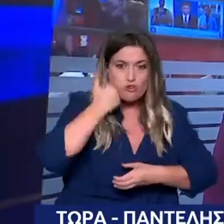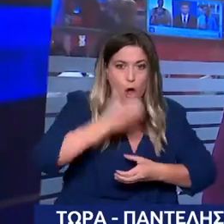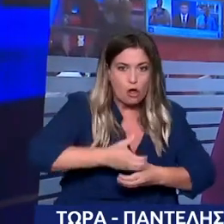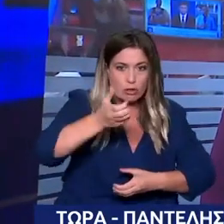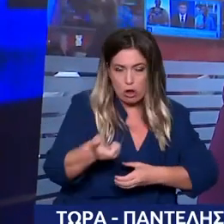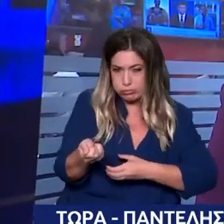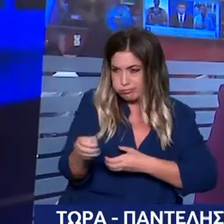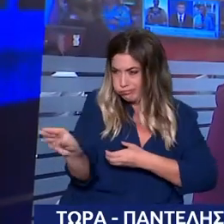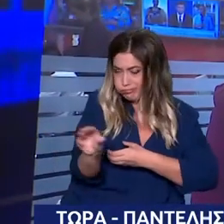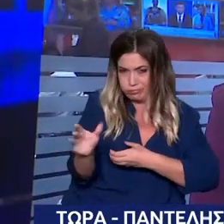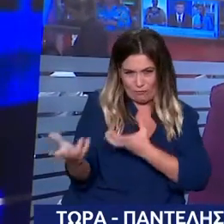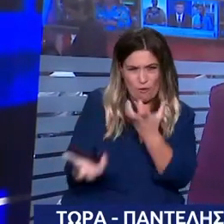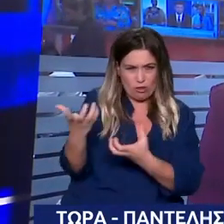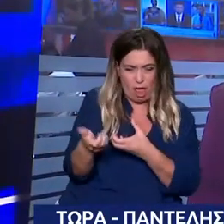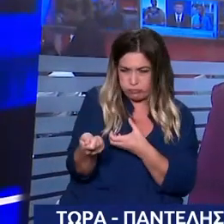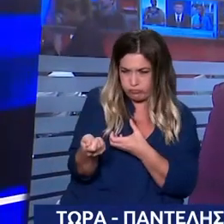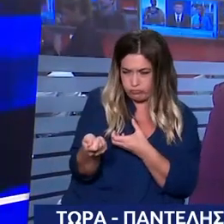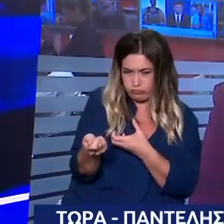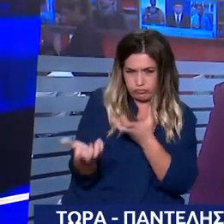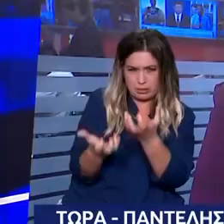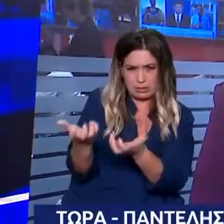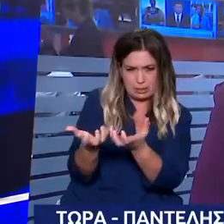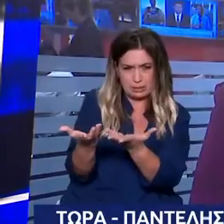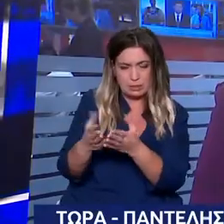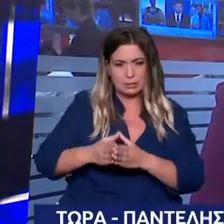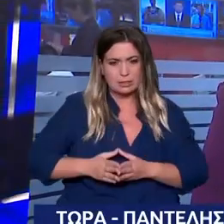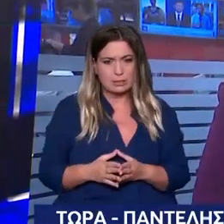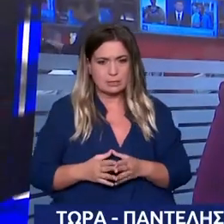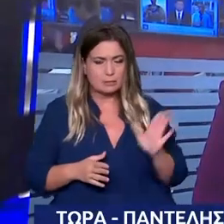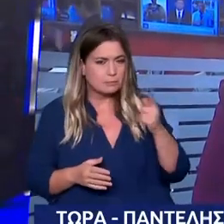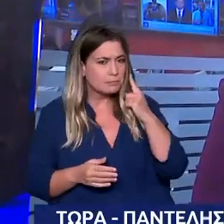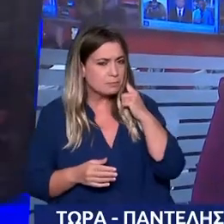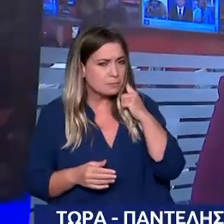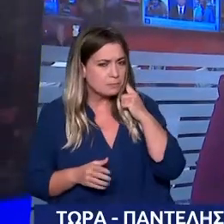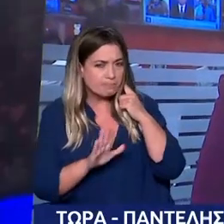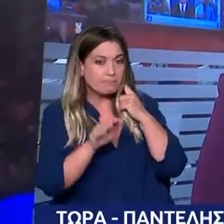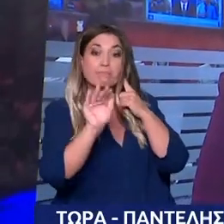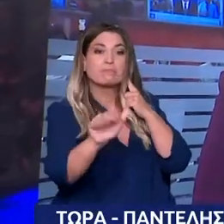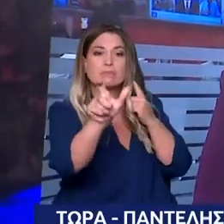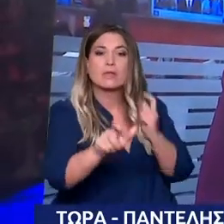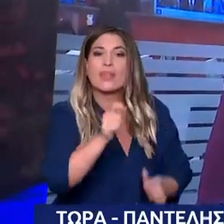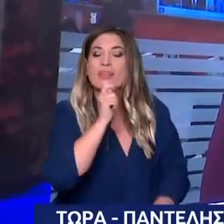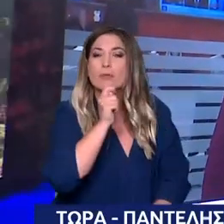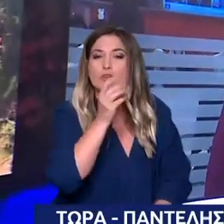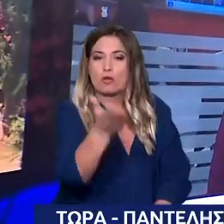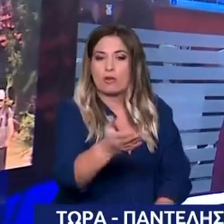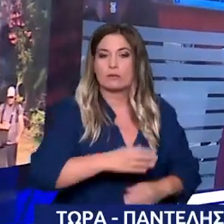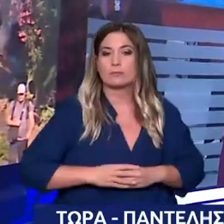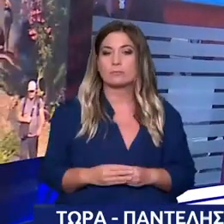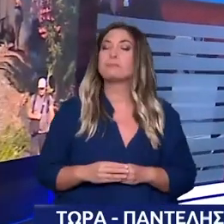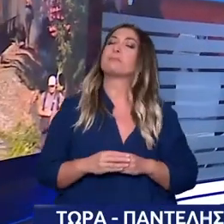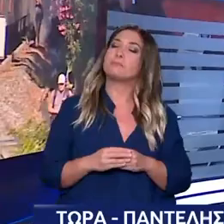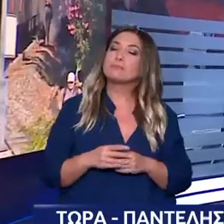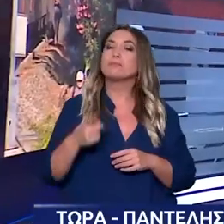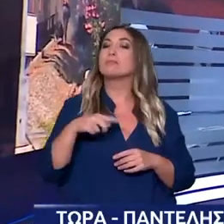εσείς, κύριε Πατελή, ναι. Ναι, Τζίνα. Το άκουσα από άλλους, δεν τον είδα. Ναι. Τζίνα, για πες μας. Υπάρχουν μαρτυρίες που λένε ότι είδαν τον μηχανοδηγό